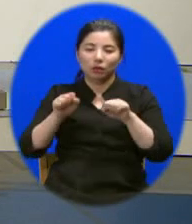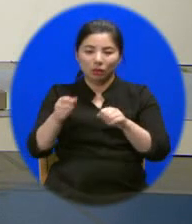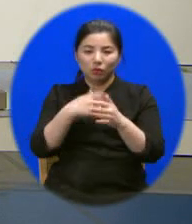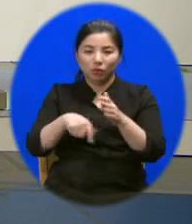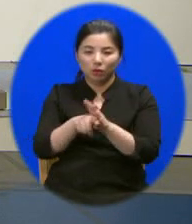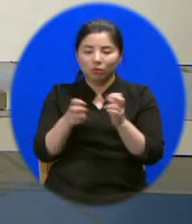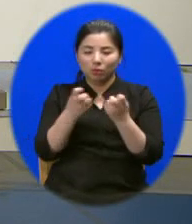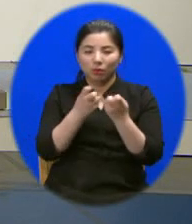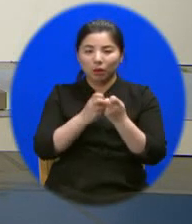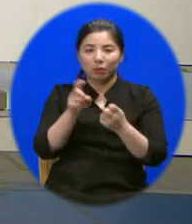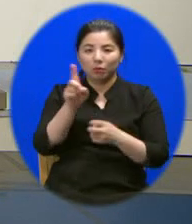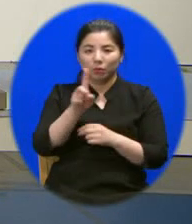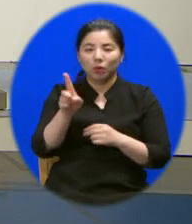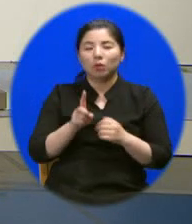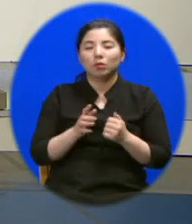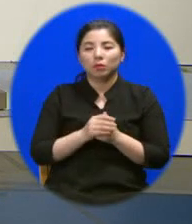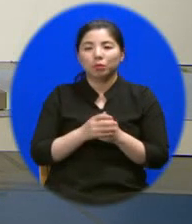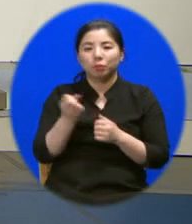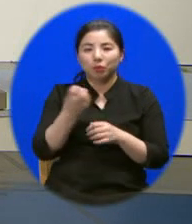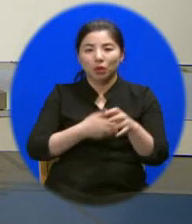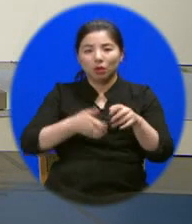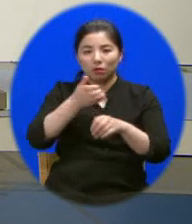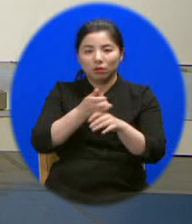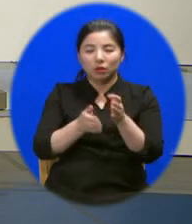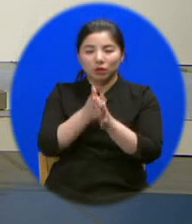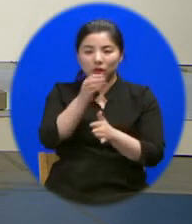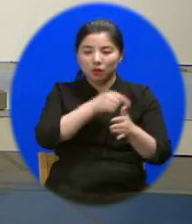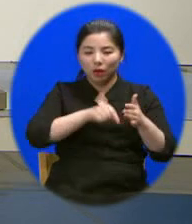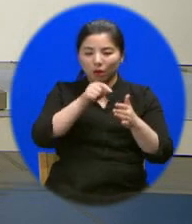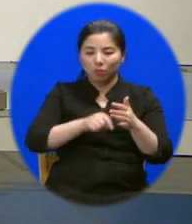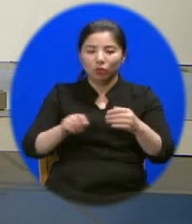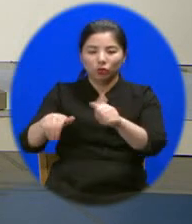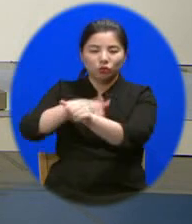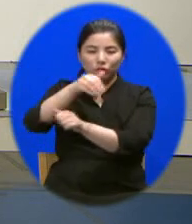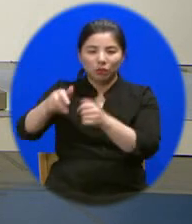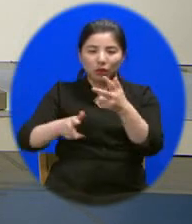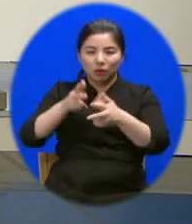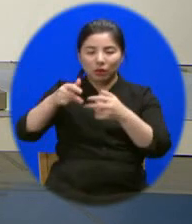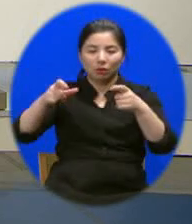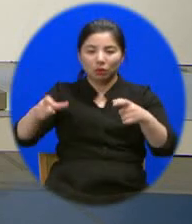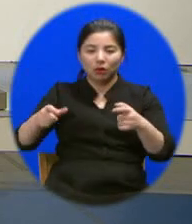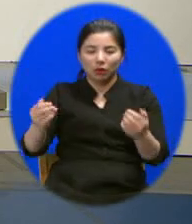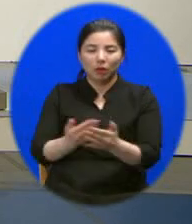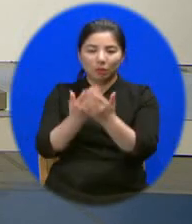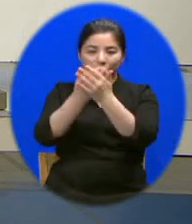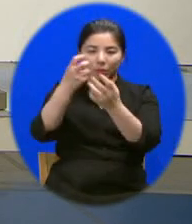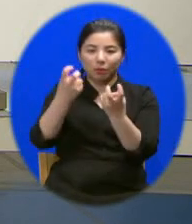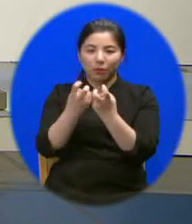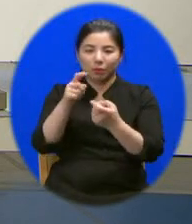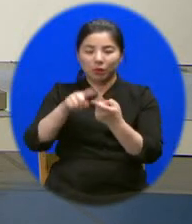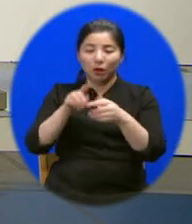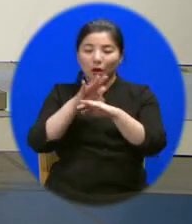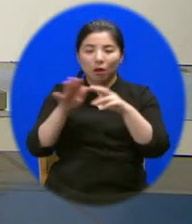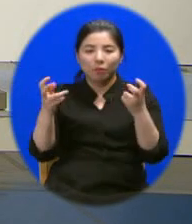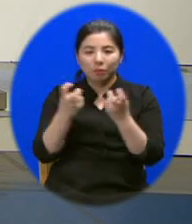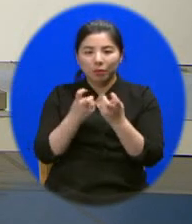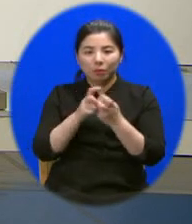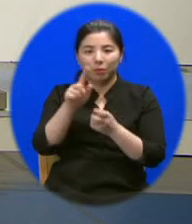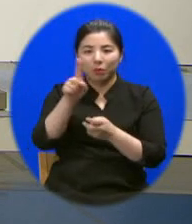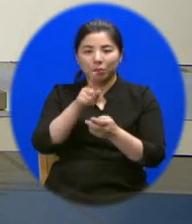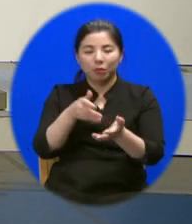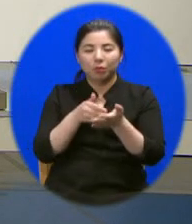답변 하시면 되겠습니다 아 또한 혁신도시 내부와 주변 산업단지 의 개발 방안에 대해서도 해법이 있다면